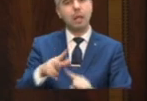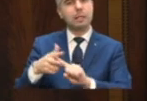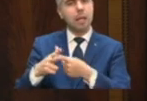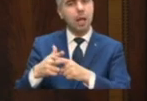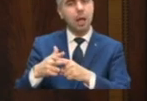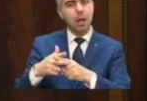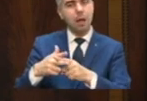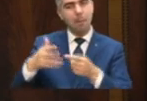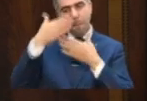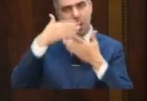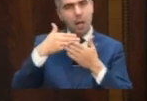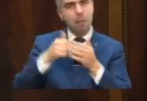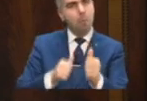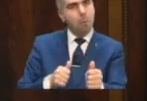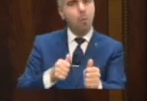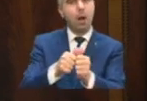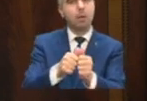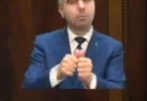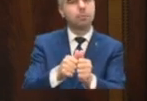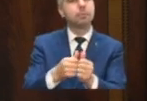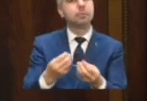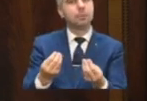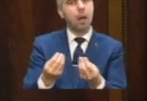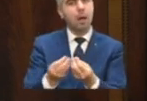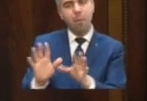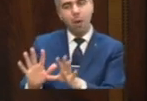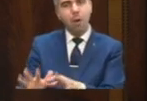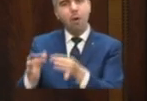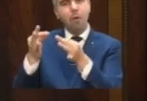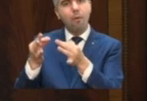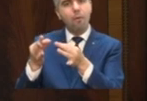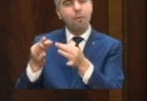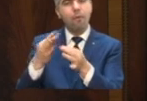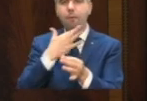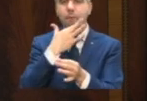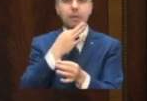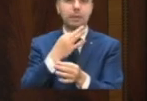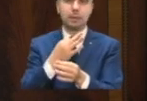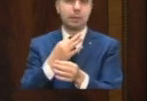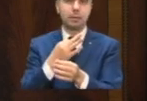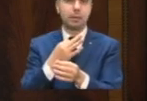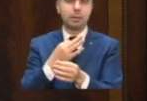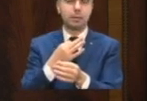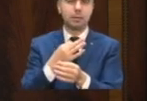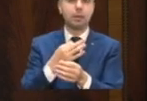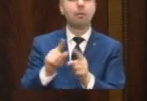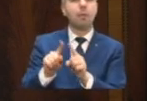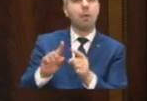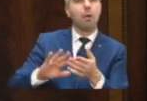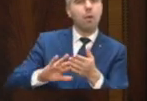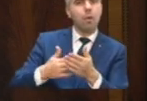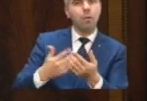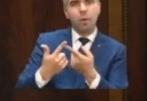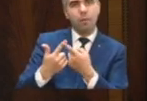ديالنا وكبت هذا العمل هذا وعطات يعني واحد المرونه في العمل، وكذلك على المستوى ديال التجهيز، وكذلك على